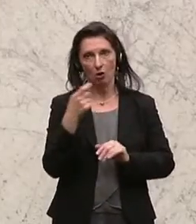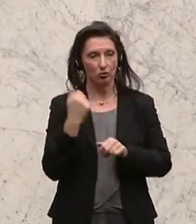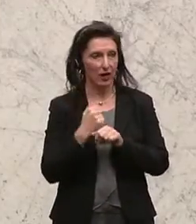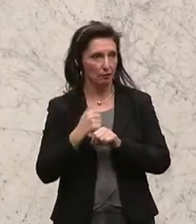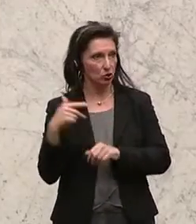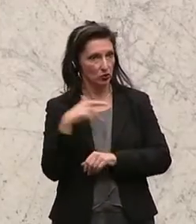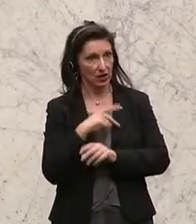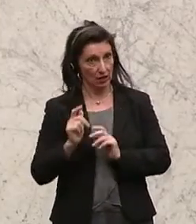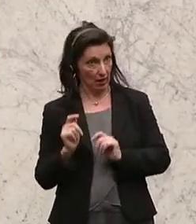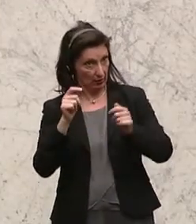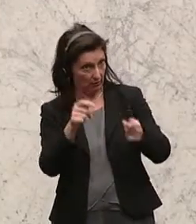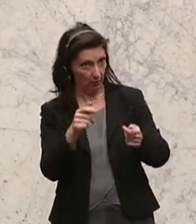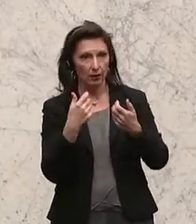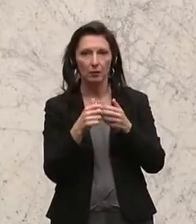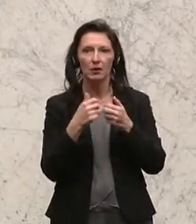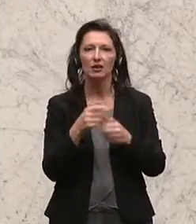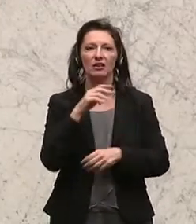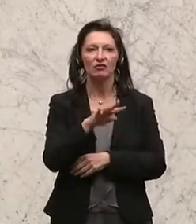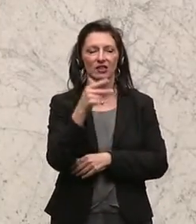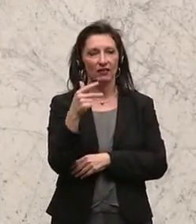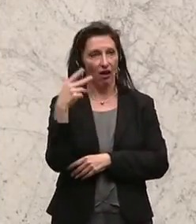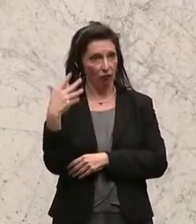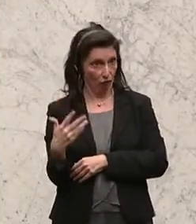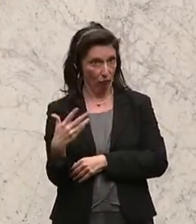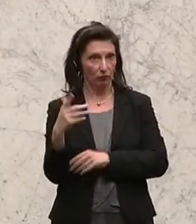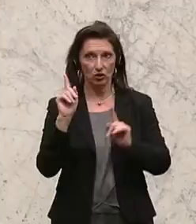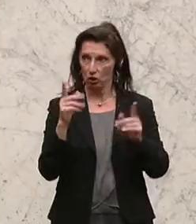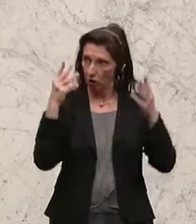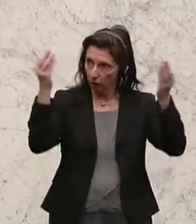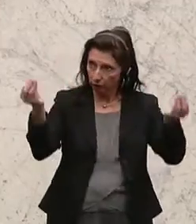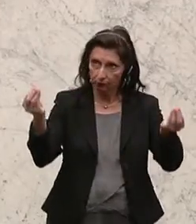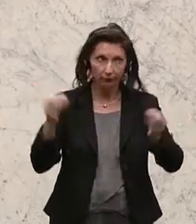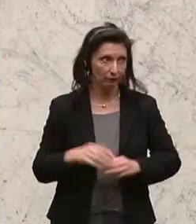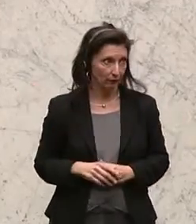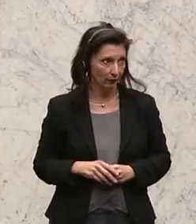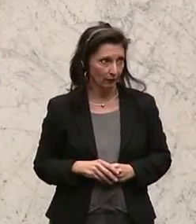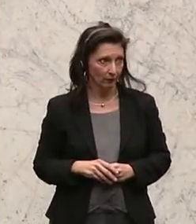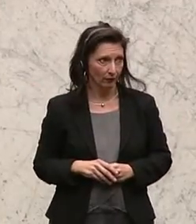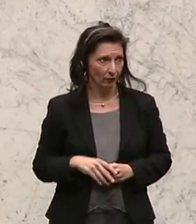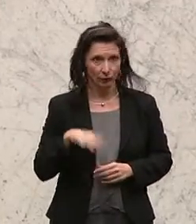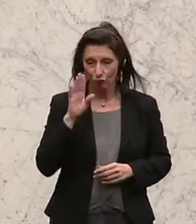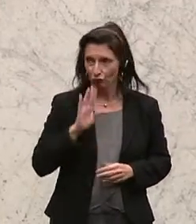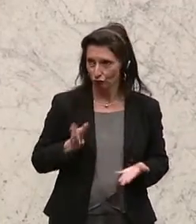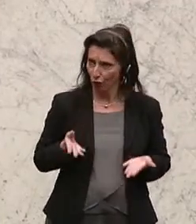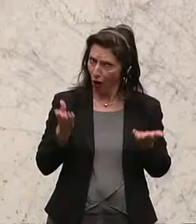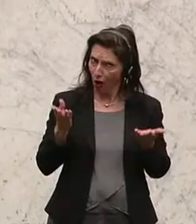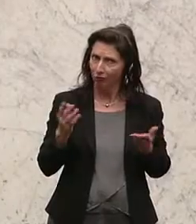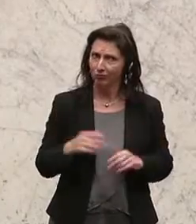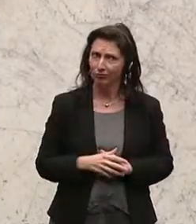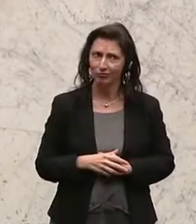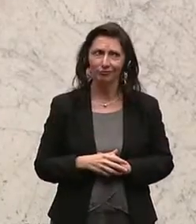Arbeit und Soziales, seinen Bericht 1453 der Beilagen zur Kenntnis zu nehmen. Auch hier bitte ich um ein Zeichen im Falle der